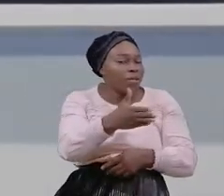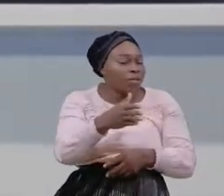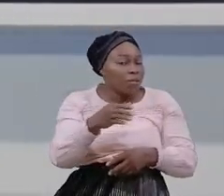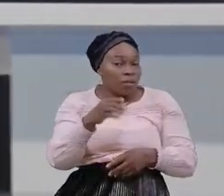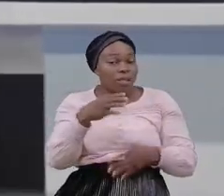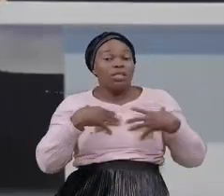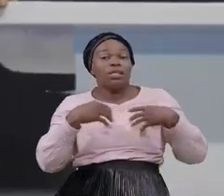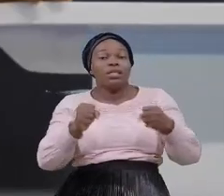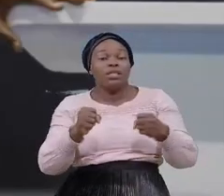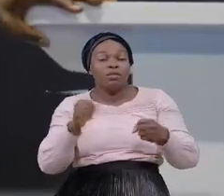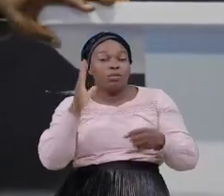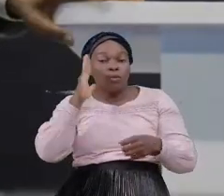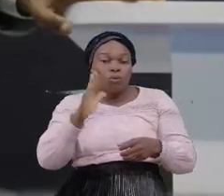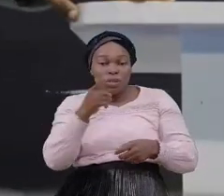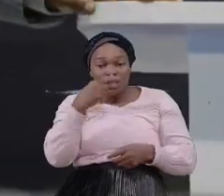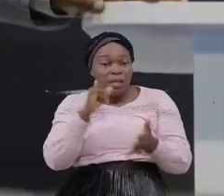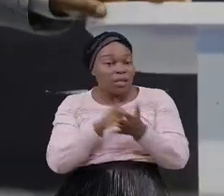Non. Va.